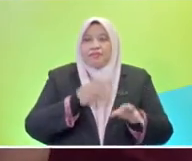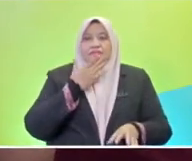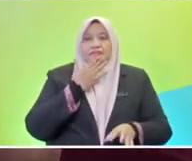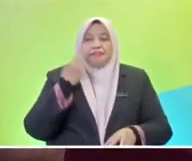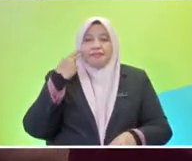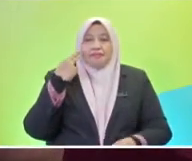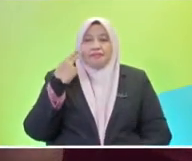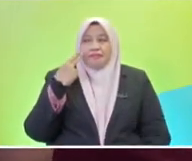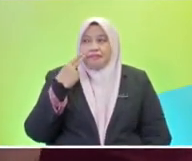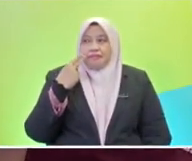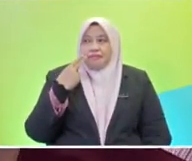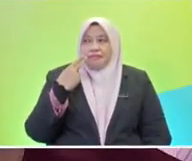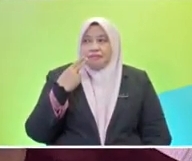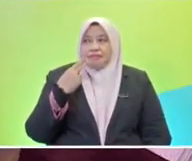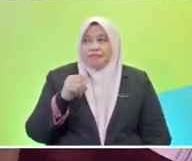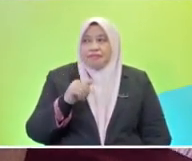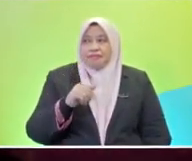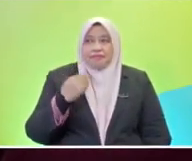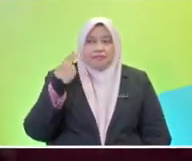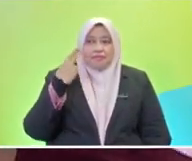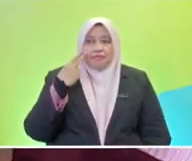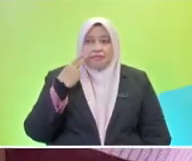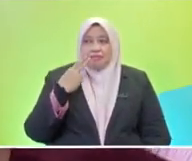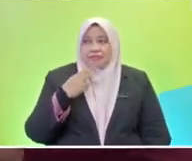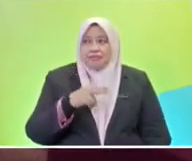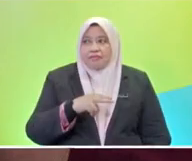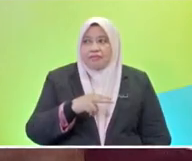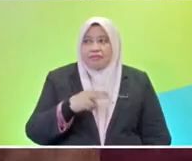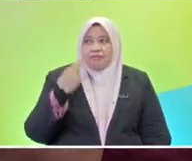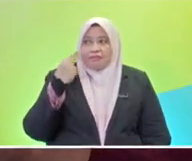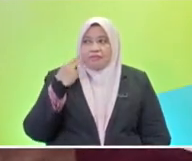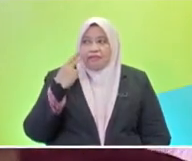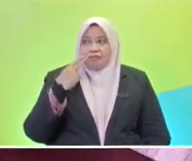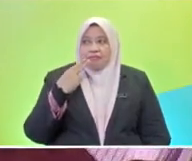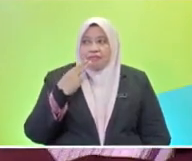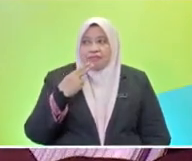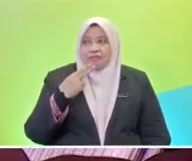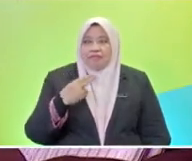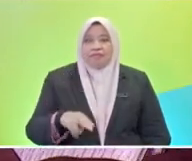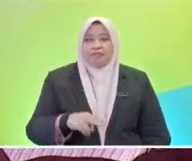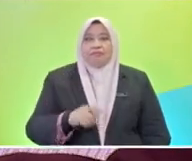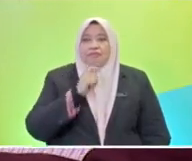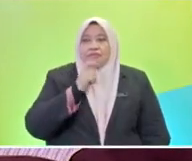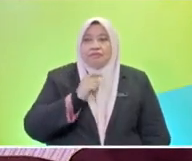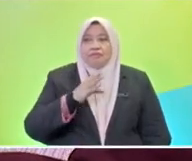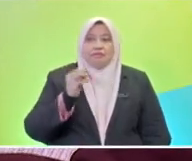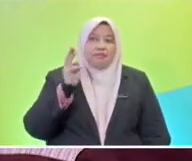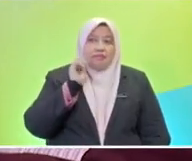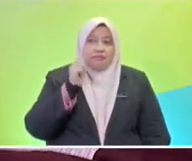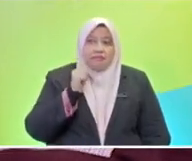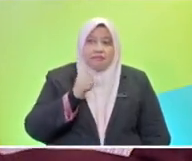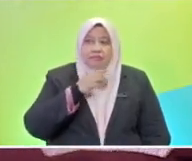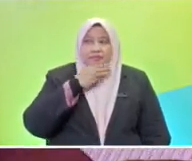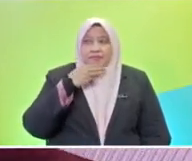kan? Warna apa, Mbak? Warna hijau. Hijau. Hijau tua, hijau muda. Dan juga kalau ni? Hijau